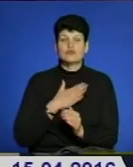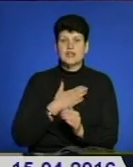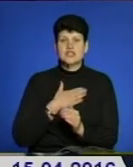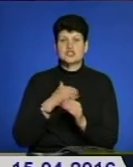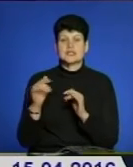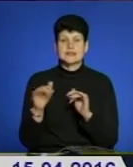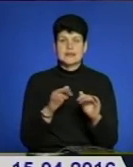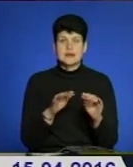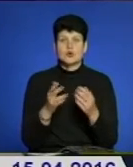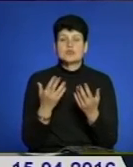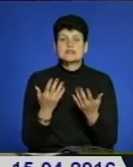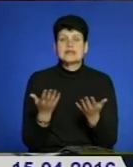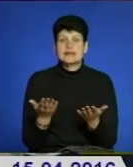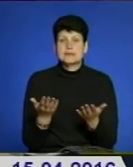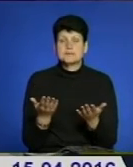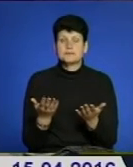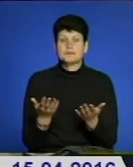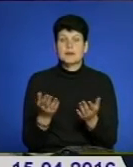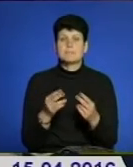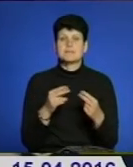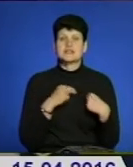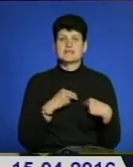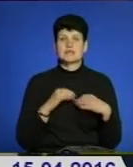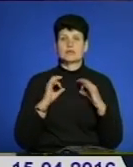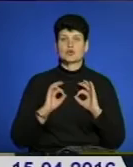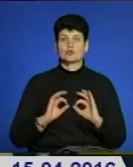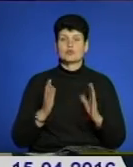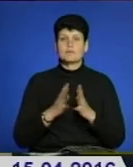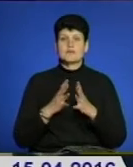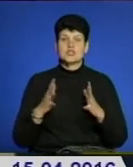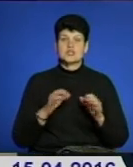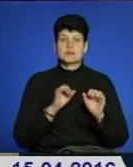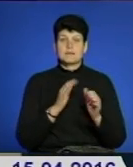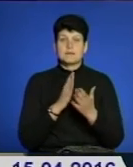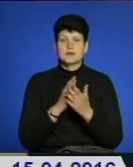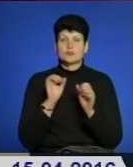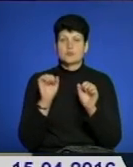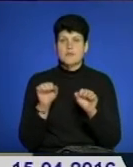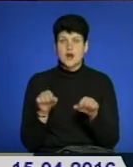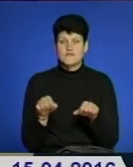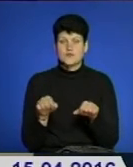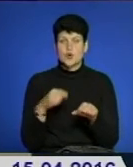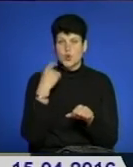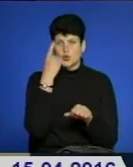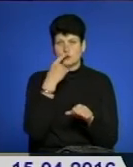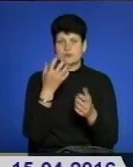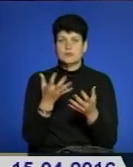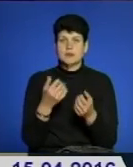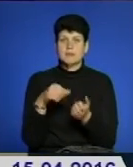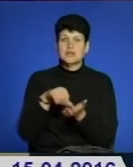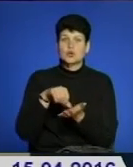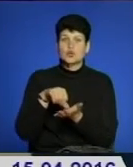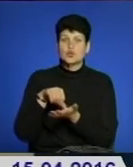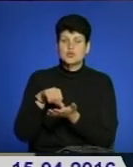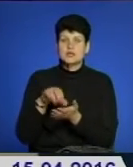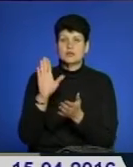діяльності, оскільки працівники прокуратури будуть більш захищені, будуть мати право особисто брати участь, які